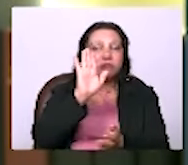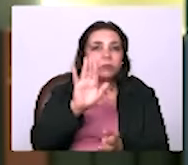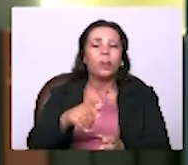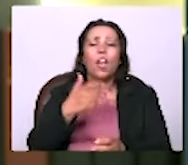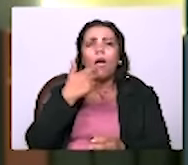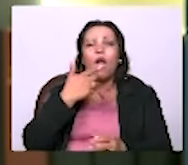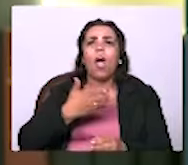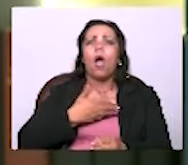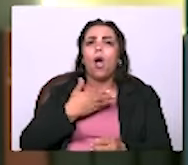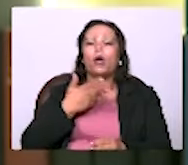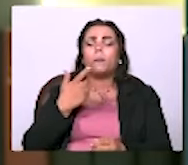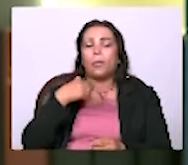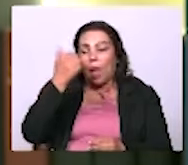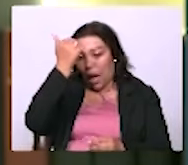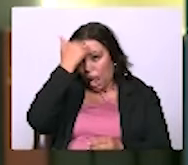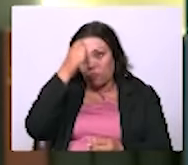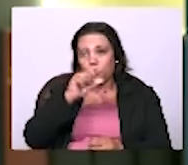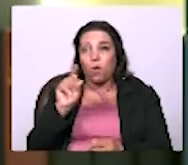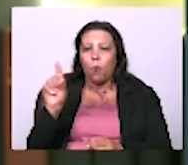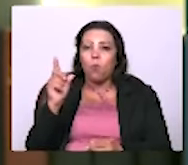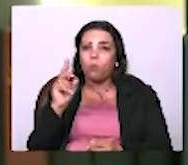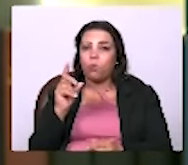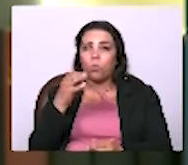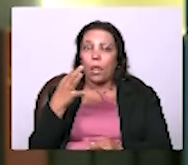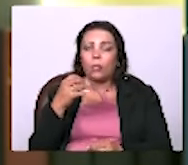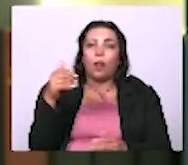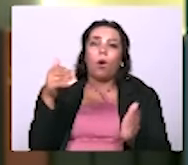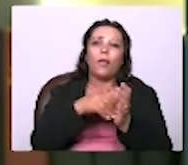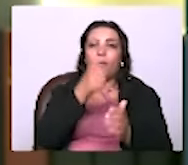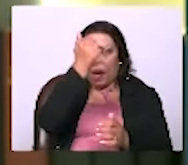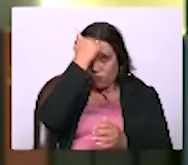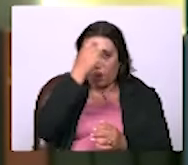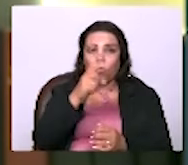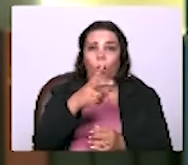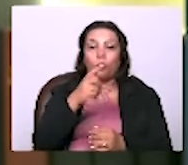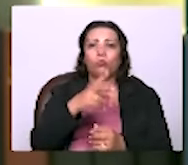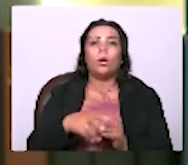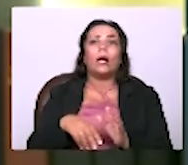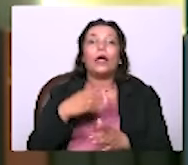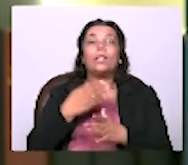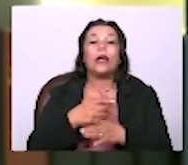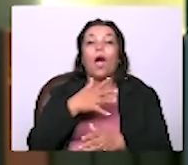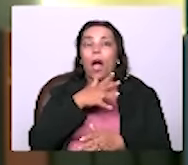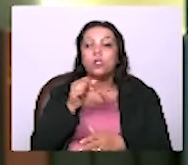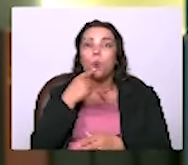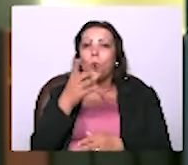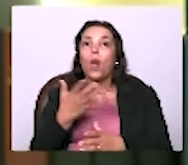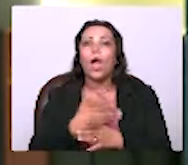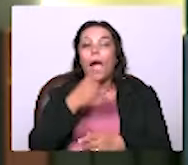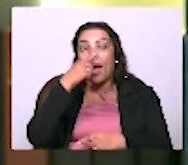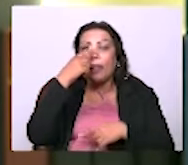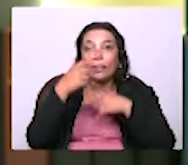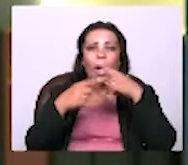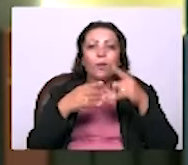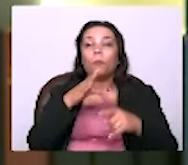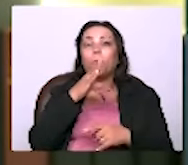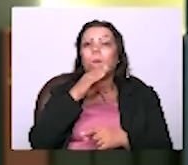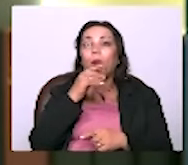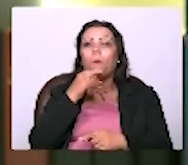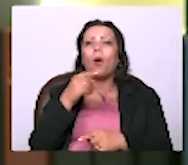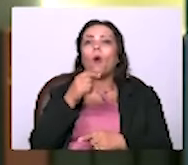من 1931 ل 2000 21 زمون توتو بيقول اعتاد ابي ان